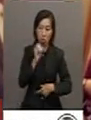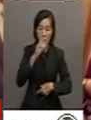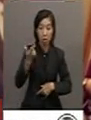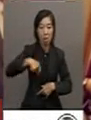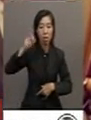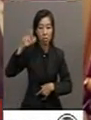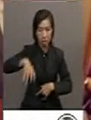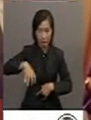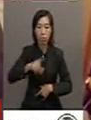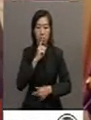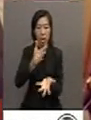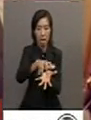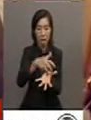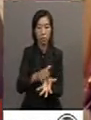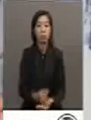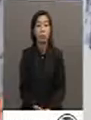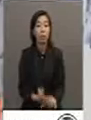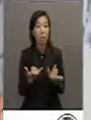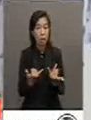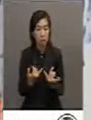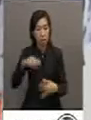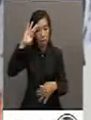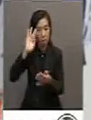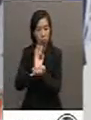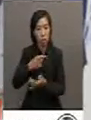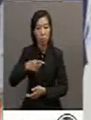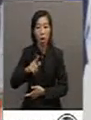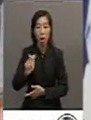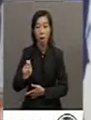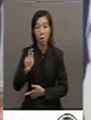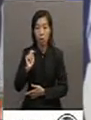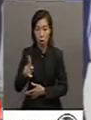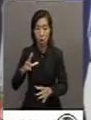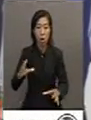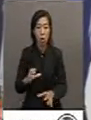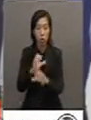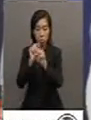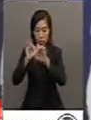ในชั้นศาลค่ะล่าสุดวันนี้พนักงานสอบสวนปอท.ก็ได้สรุปสำนวน